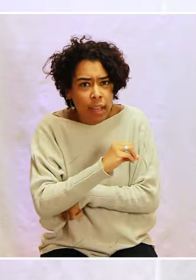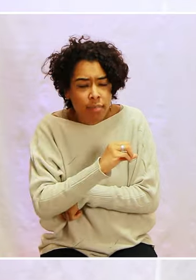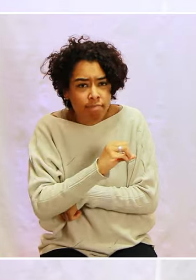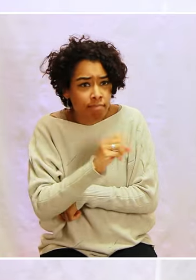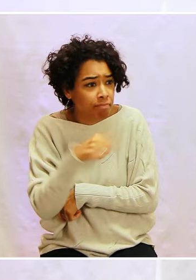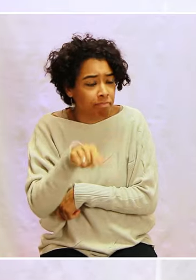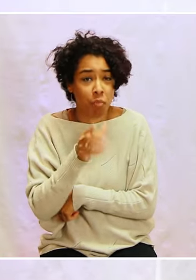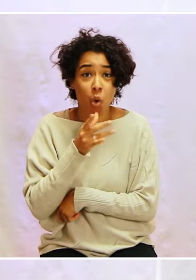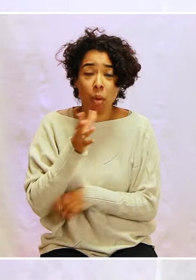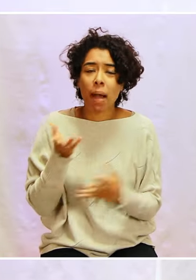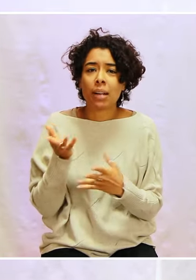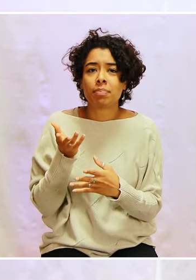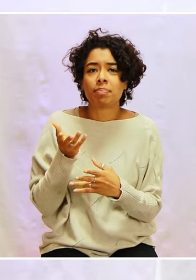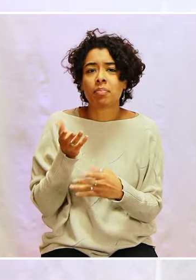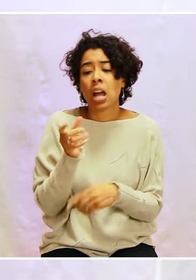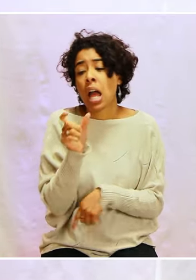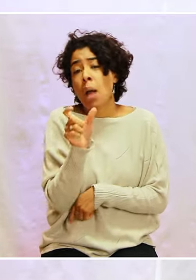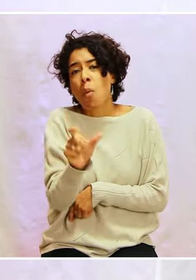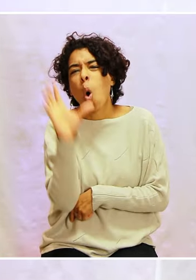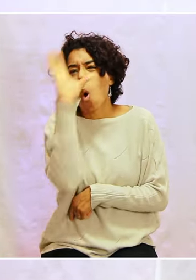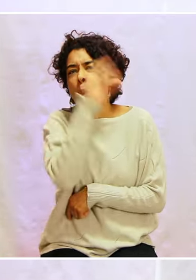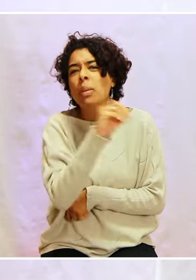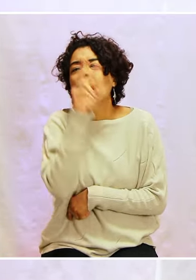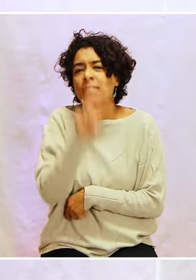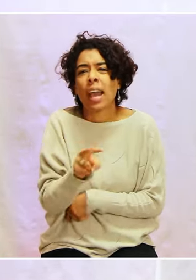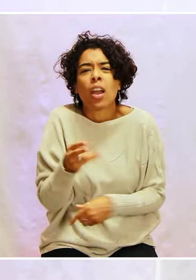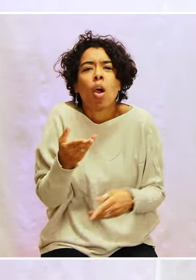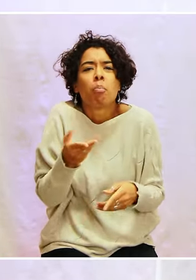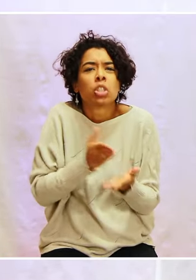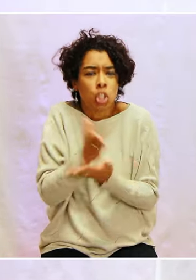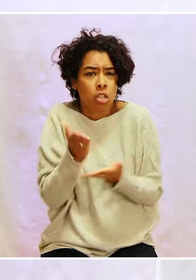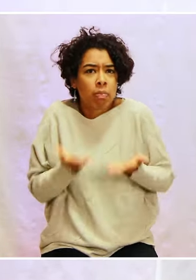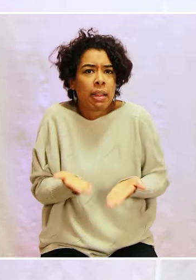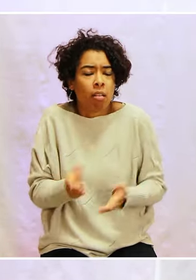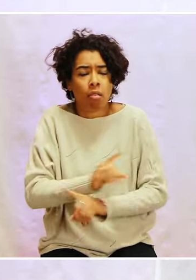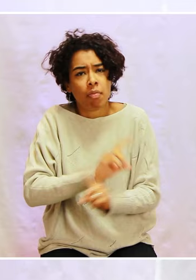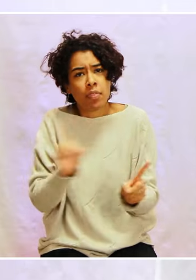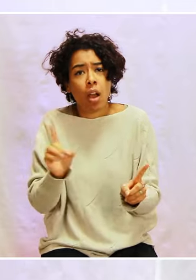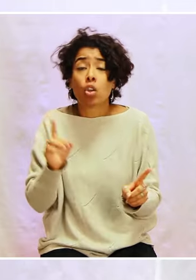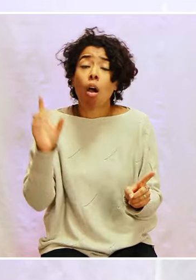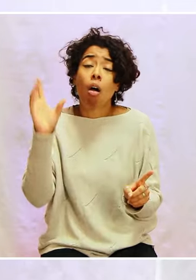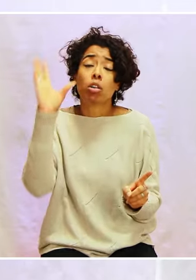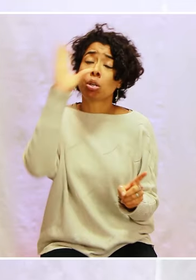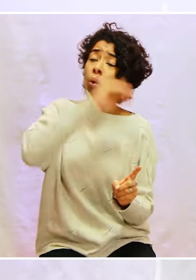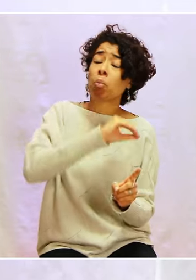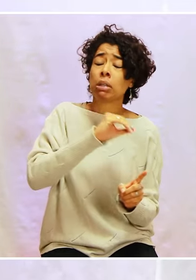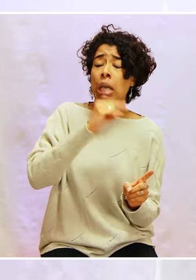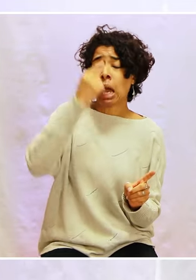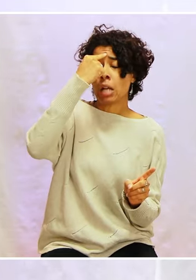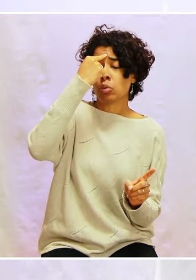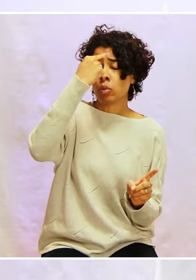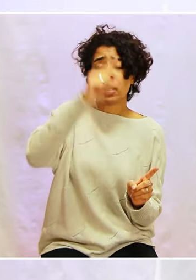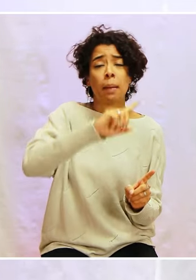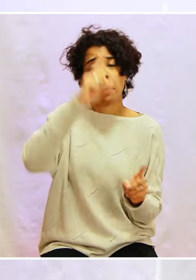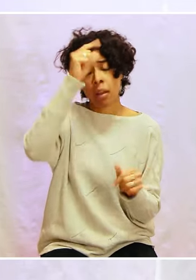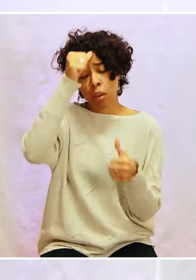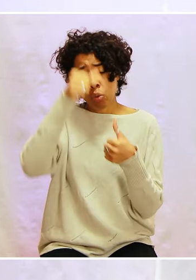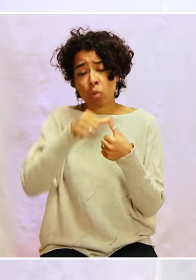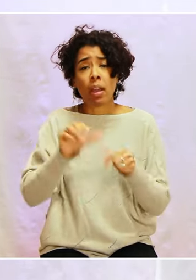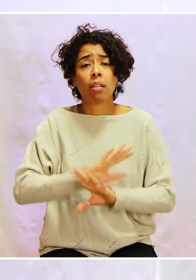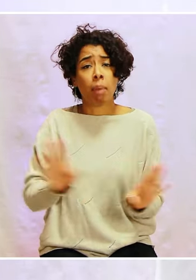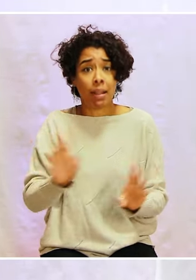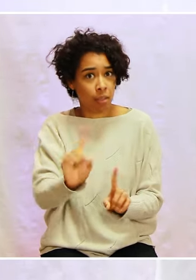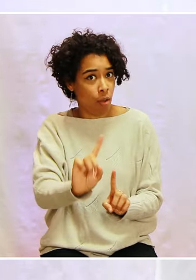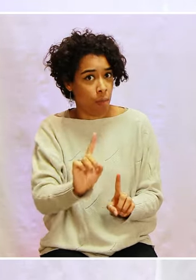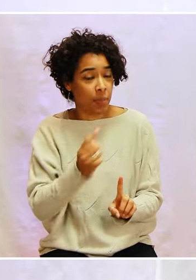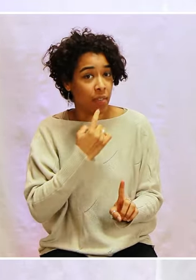là donc le terme utilisé là c'est pas le terme oublier comme on l'entend nous à dire je m'en souviens pas c'est pas ça le terme grec qui